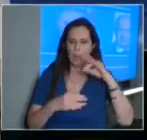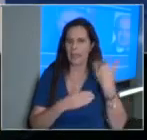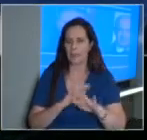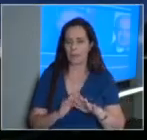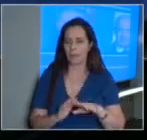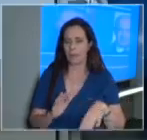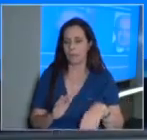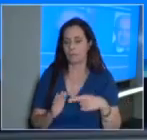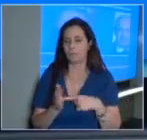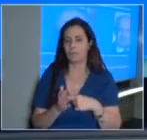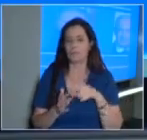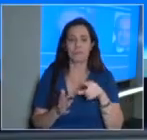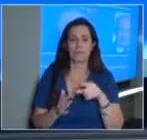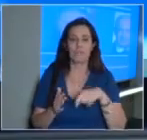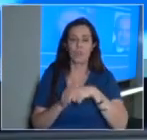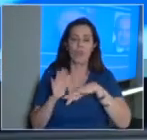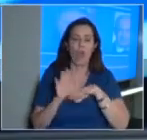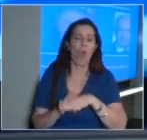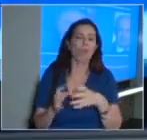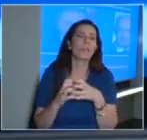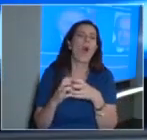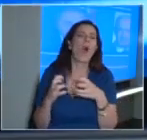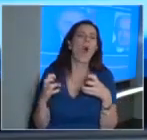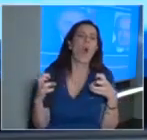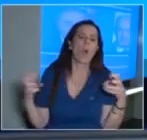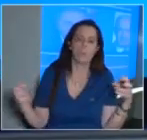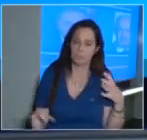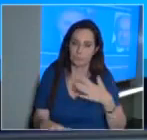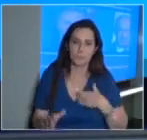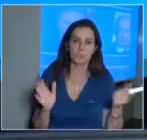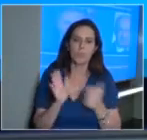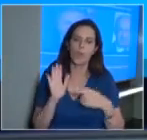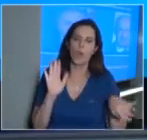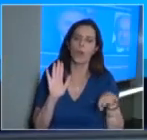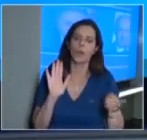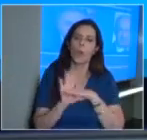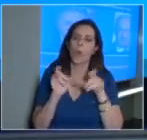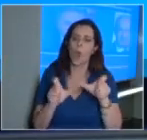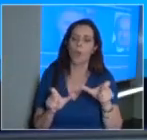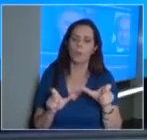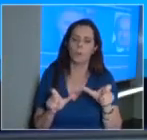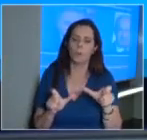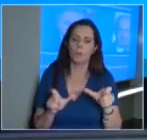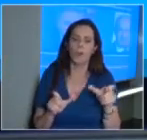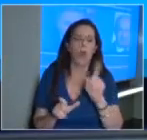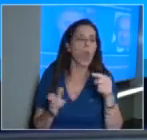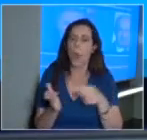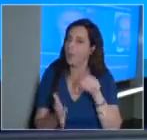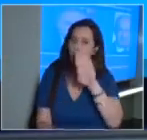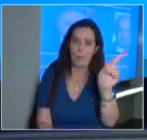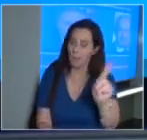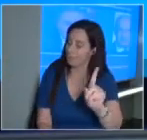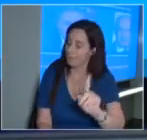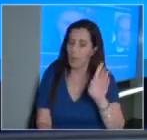תיקון החוק זה 4 קריאות, זה פיליבסטר של ימים בוועדה ואחר כך במליאה. אני דורש את תיקון חוק החסינות לא בגלל נתניהו.